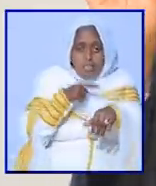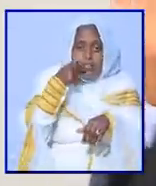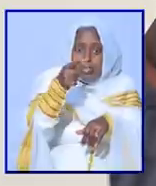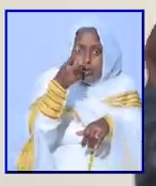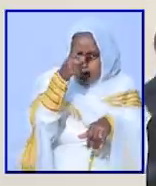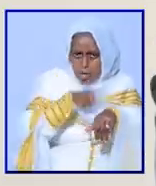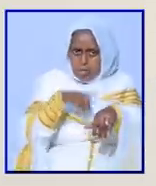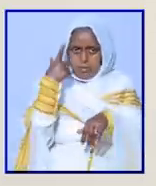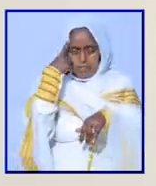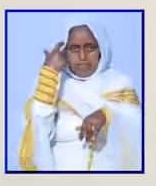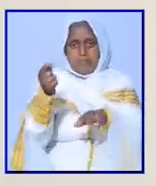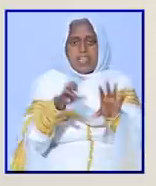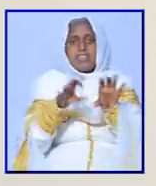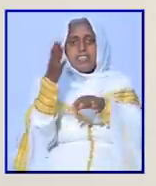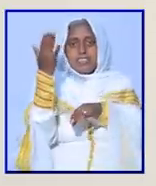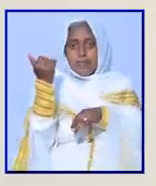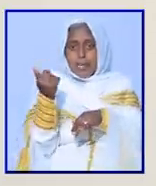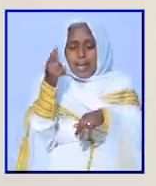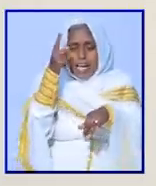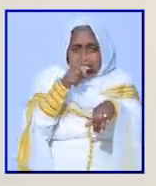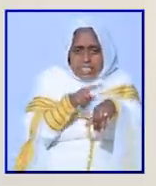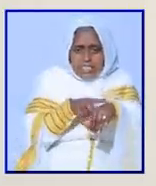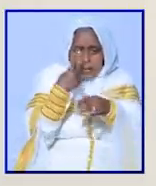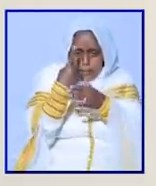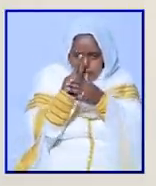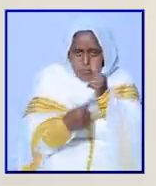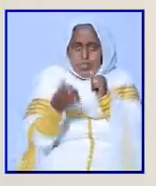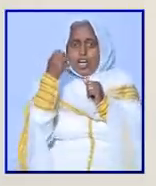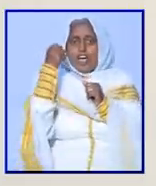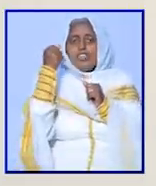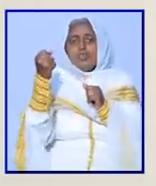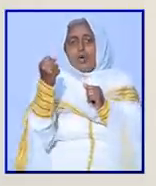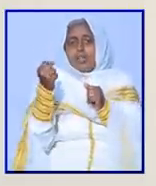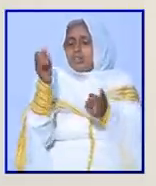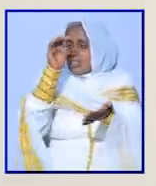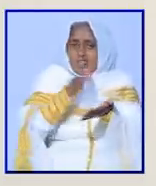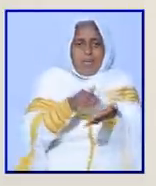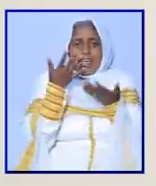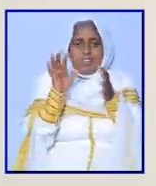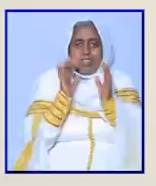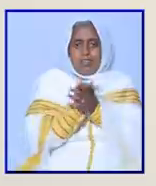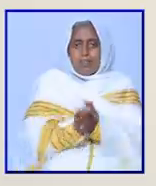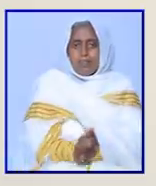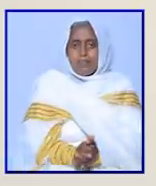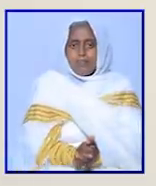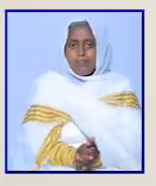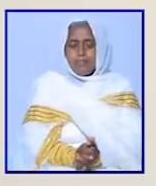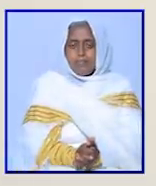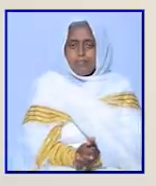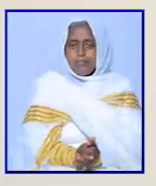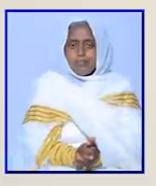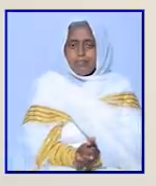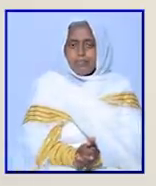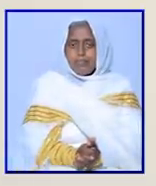ጊዜ የተነገረውን አንድ ጊዜ ብቻ ይይዛል። አንድ ጊዜ ብቻ ይይዘዋል። ምንም አያዳግም።